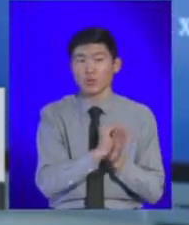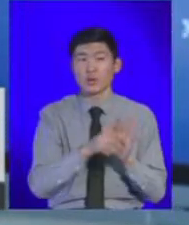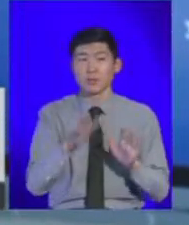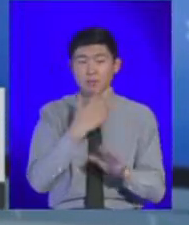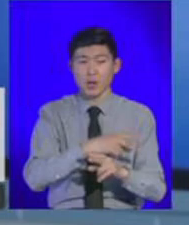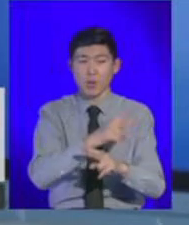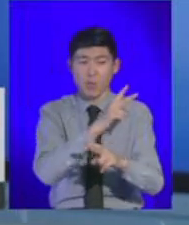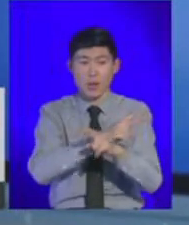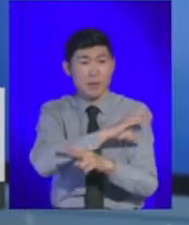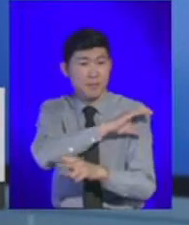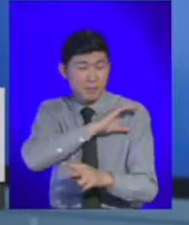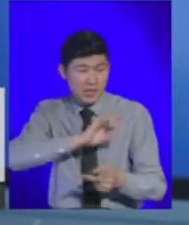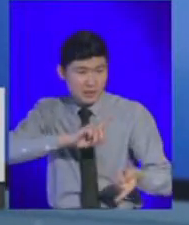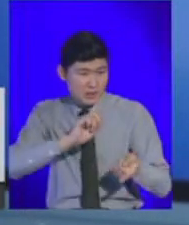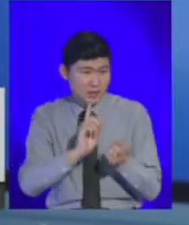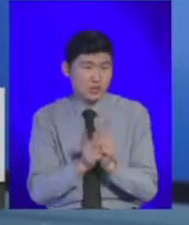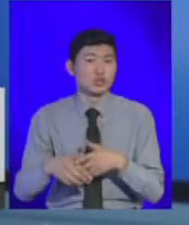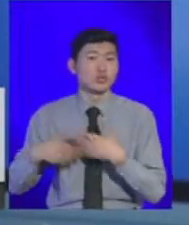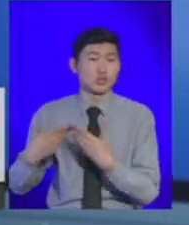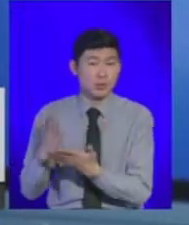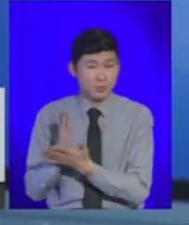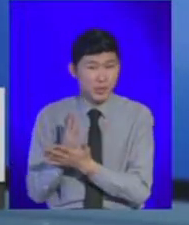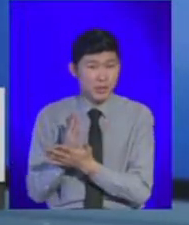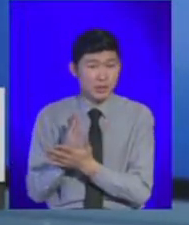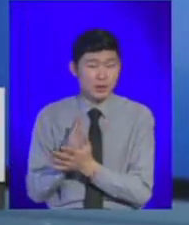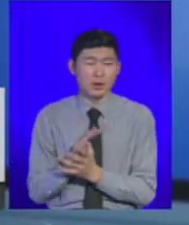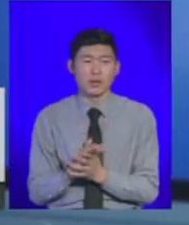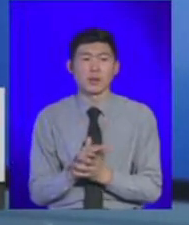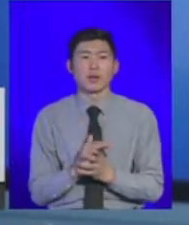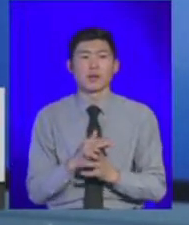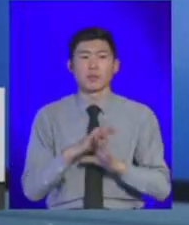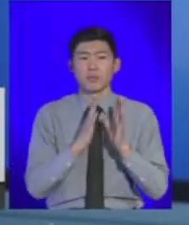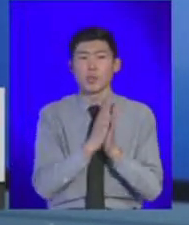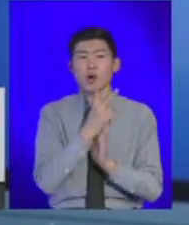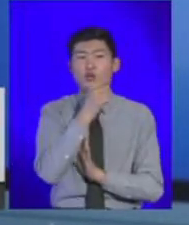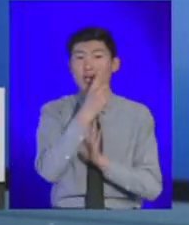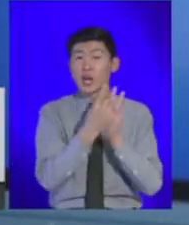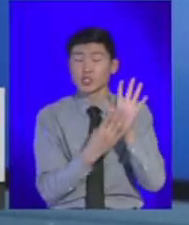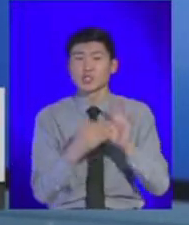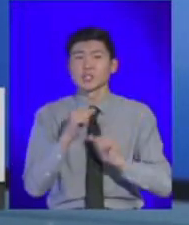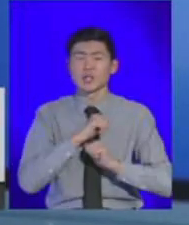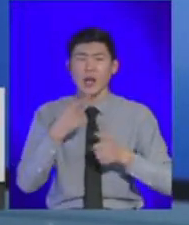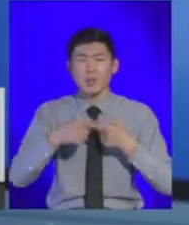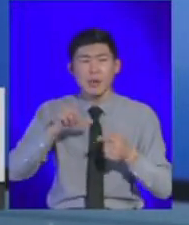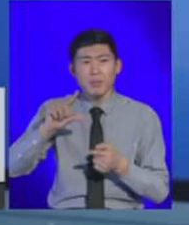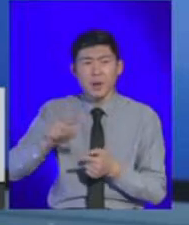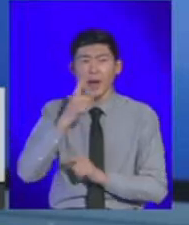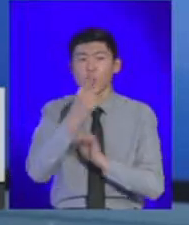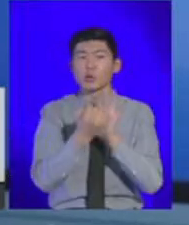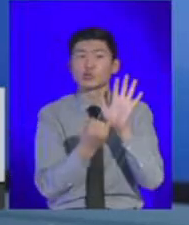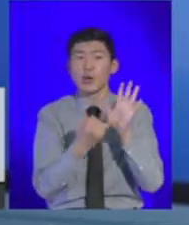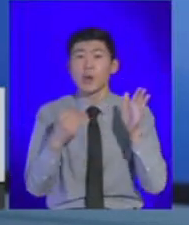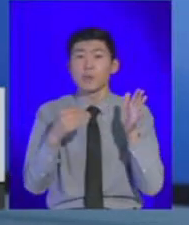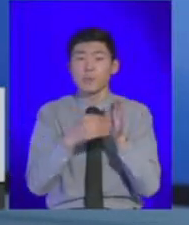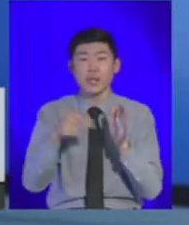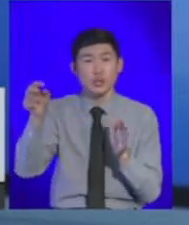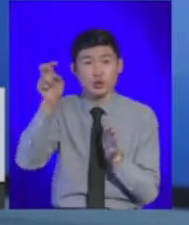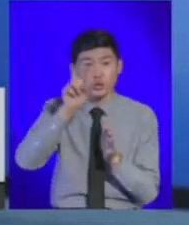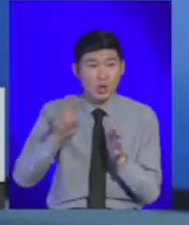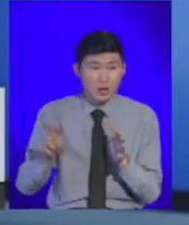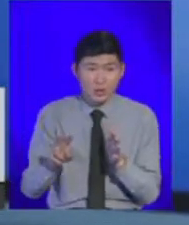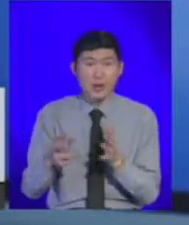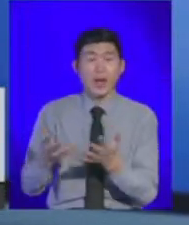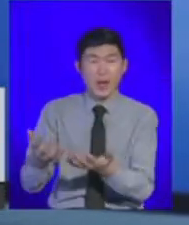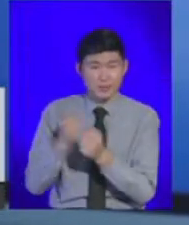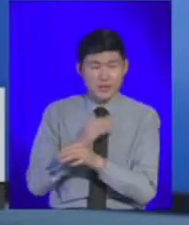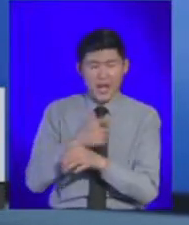хяналтын байгууллагад одоо шилжүүлж байна. За тэгэхээр энэ 219 иргэн хамгийн багадаа 16,000 доллар буюу доллар авсан байна.